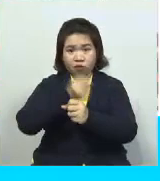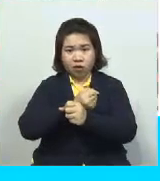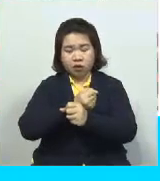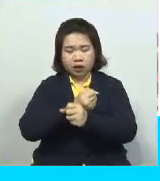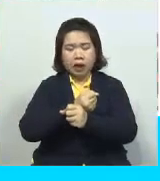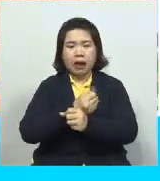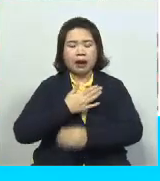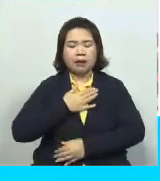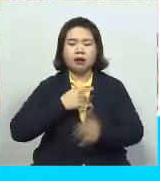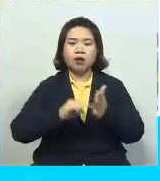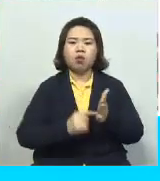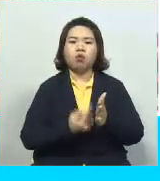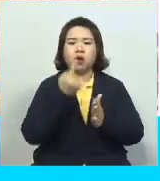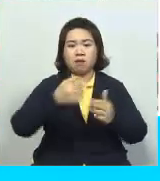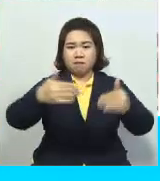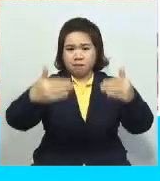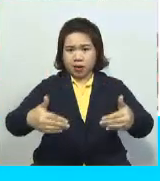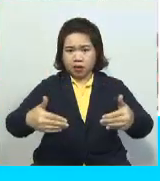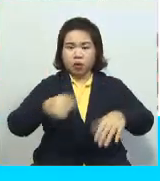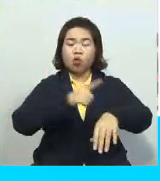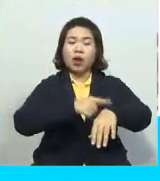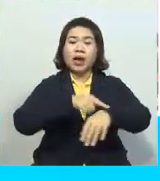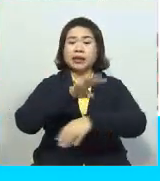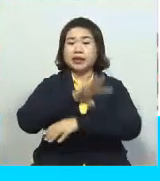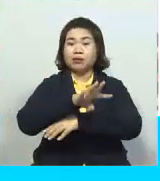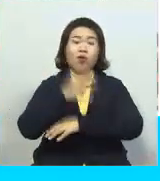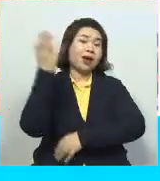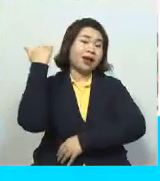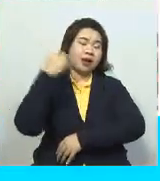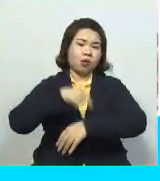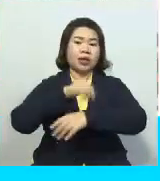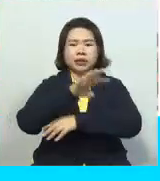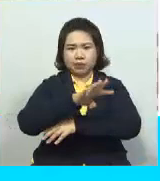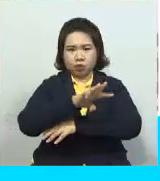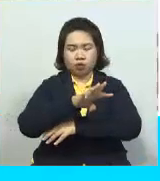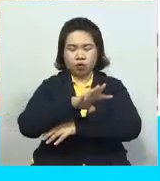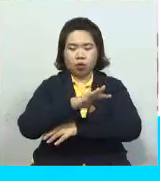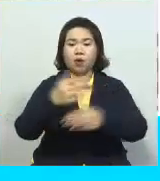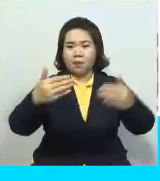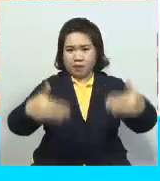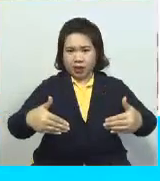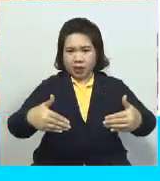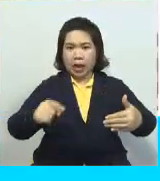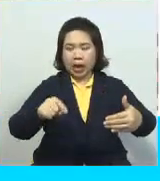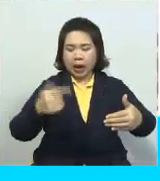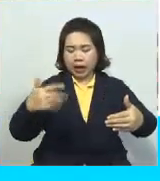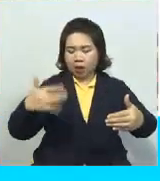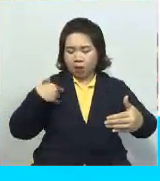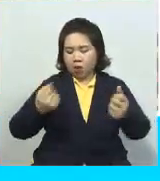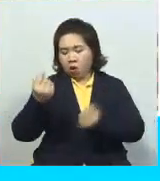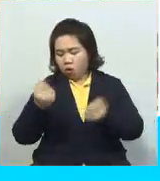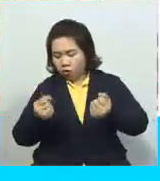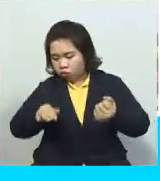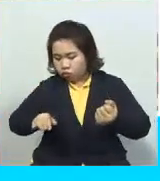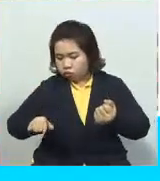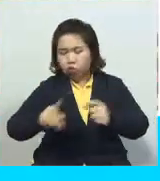ซึ่งเราจะเริ่มปิดการจราจรในเวลา16นาฬิกานะครับก็ปรากฏว่ารถบริเวณโดยรอบเนี่ยค่อนข้างที่จ